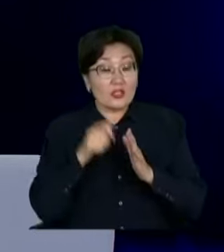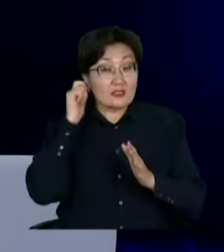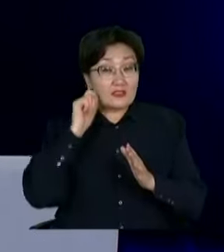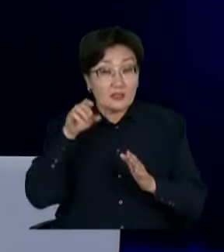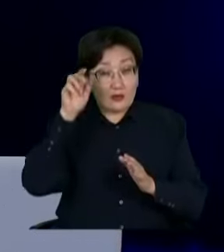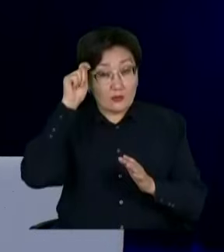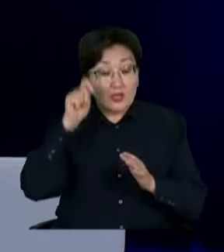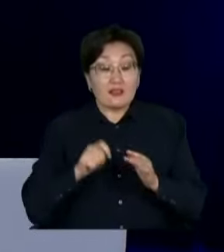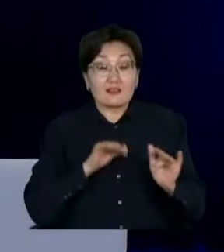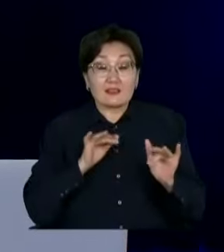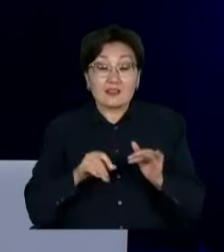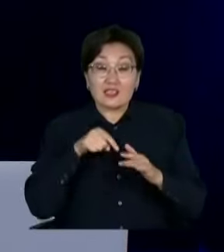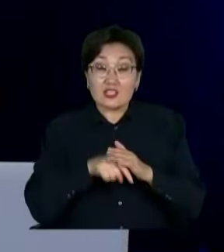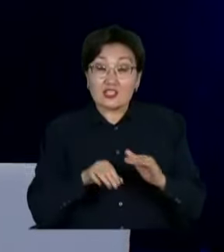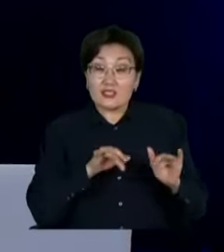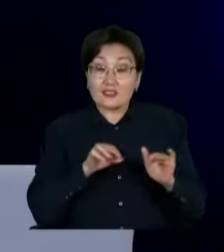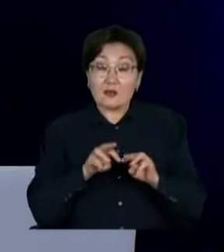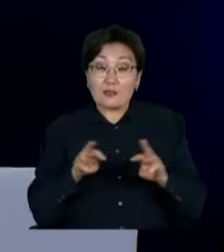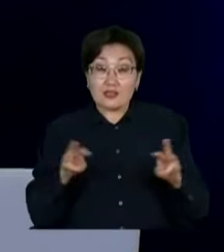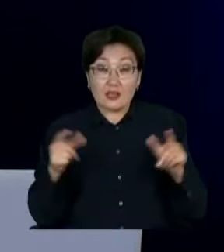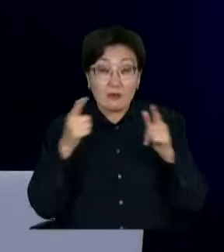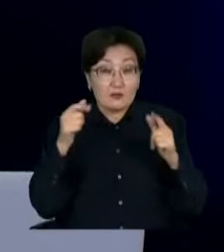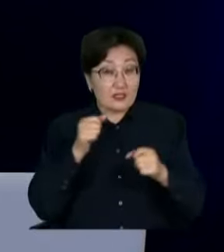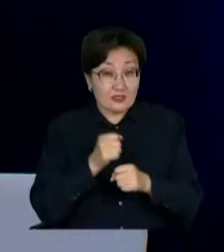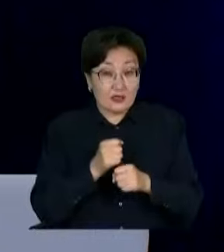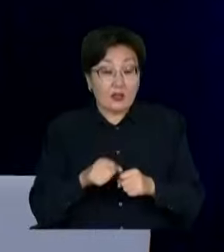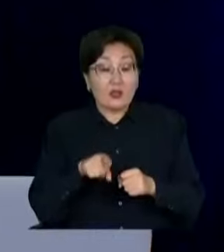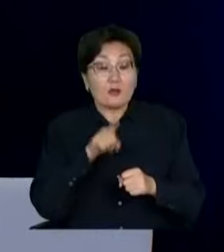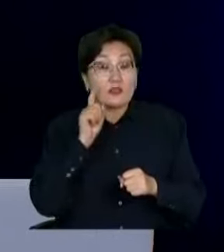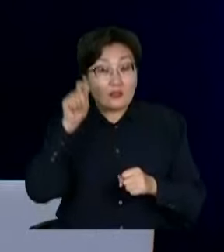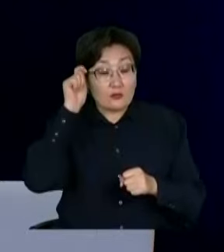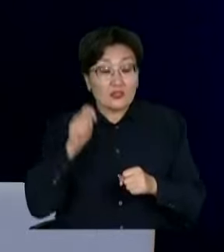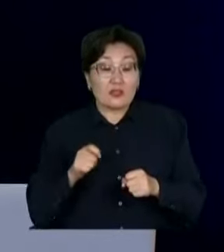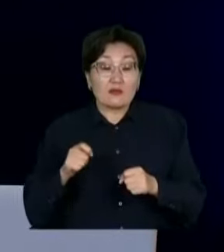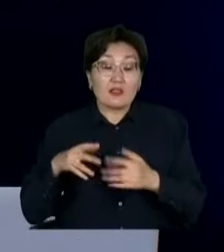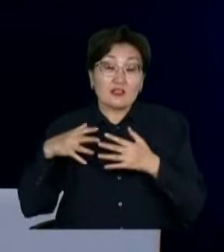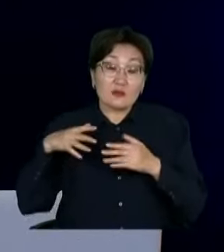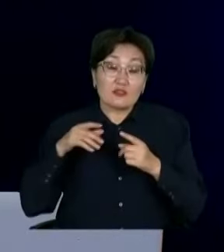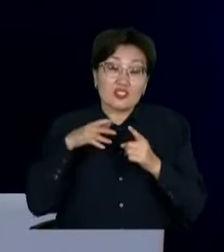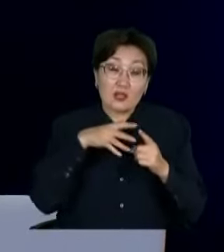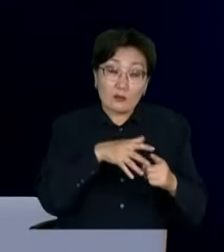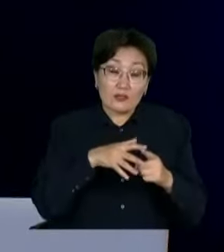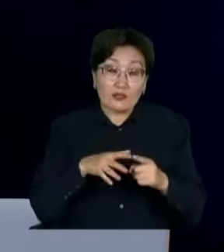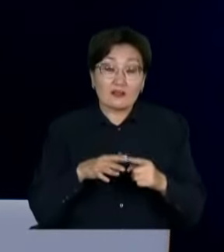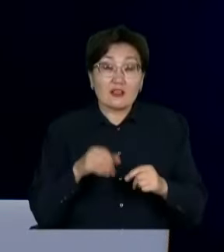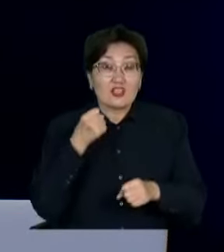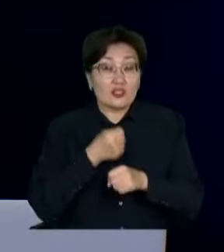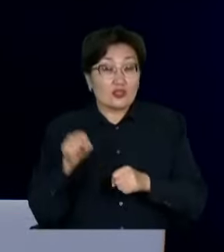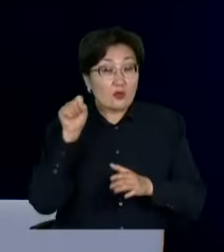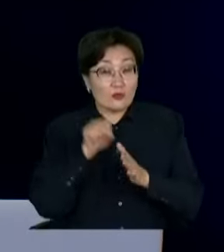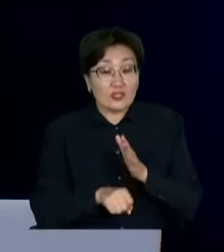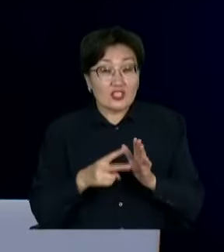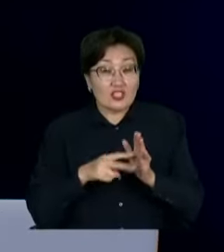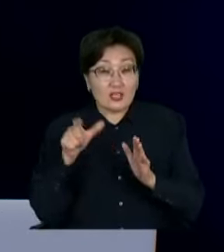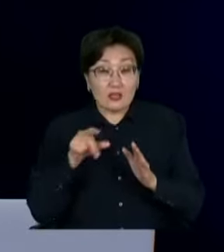ісіне қатысты ішкі істер министрлігі мәлімдеме жасады. Боз балаға жабылып артынша жауыздықпен жер жастандырған 7 күдікті